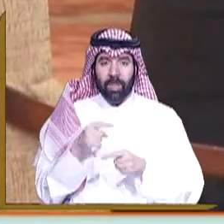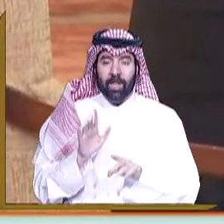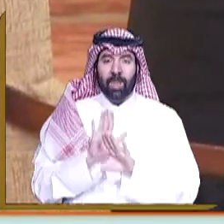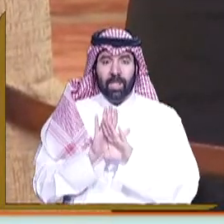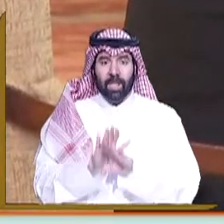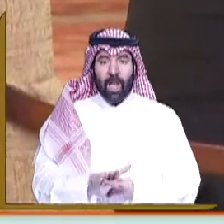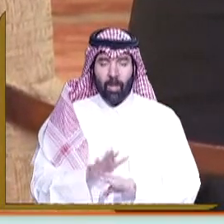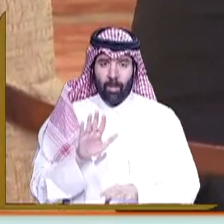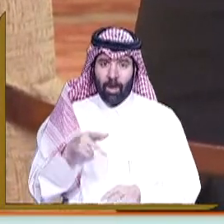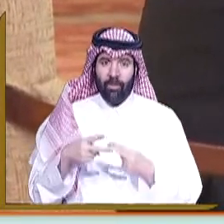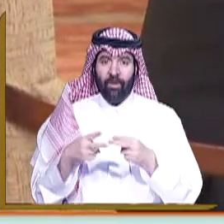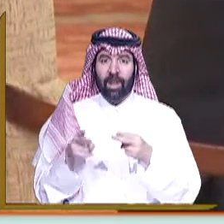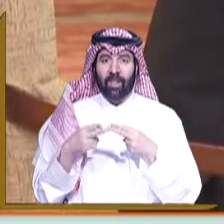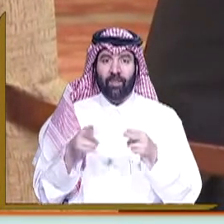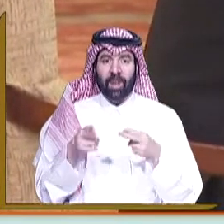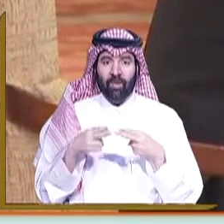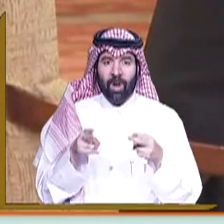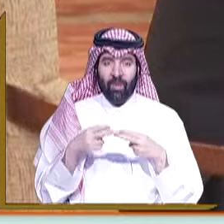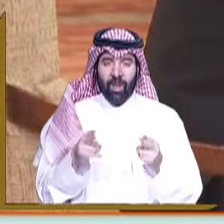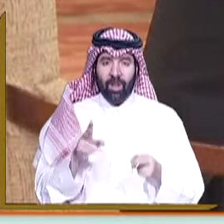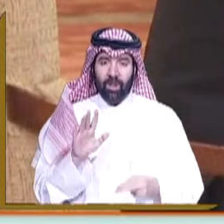المملكة على فتح